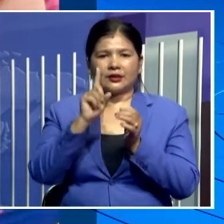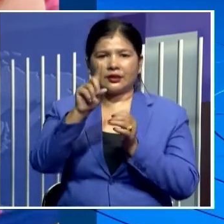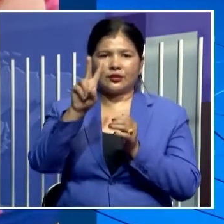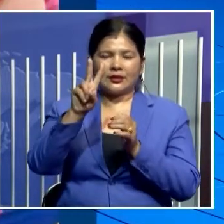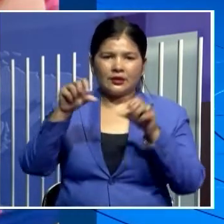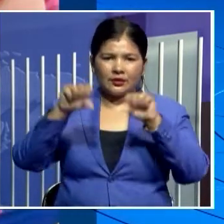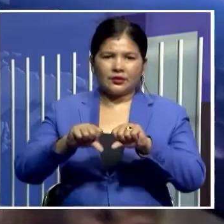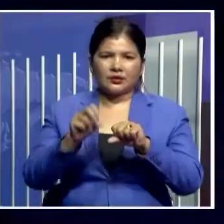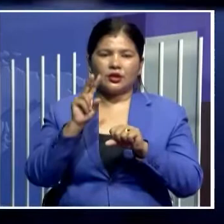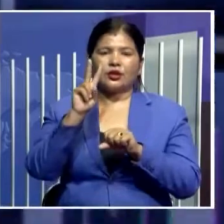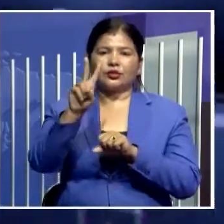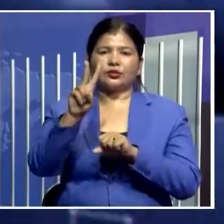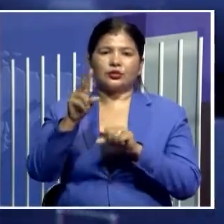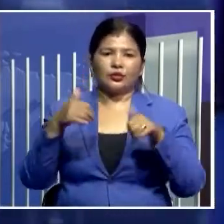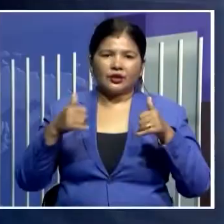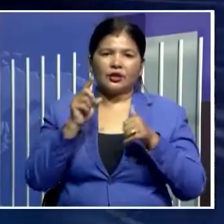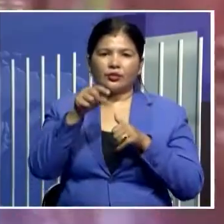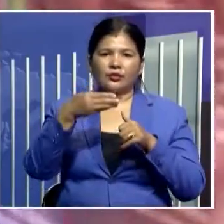दोस्रो खेल भोलि हुने।